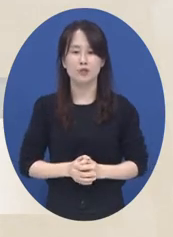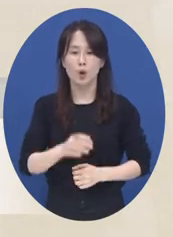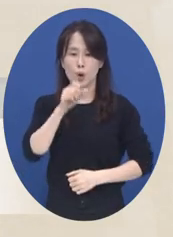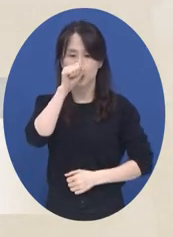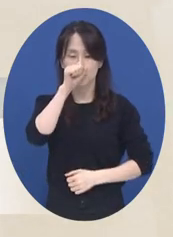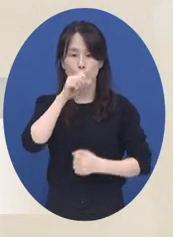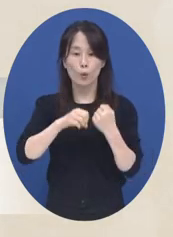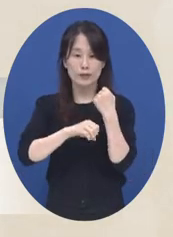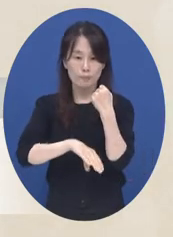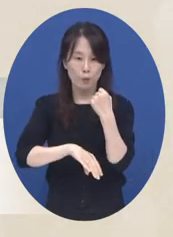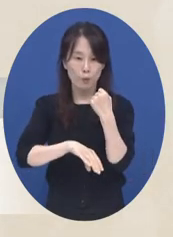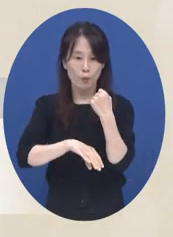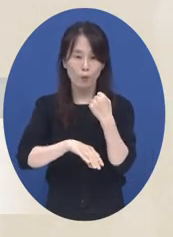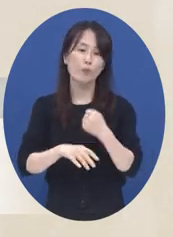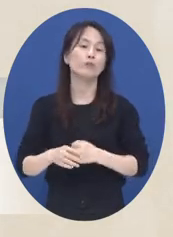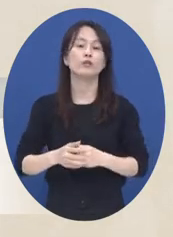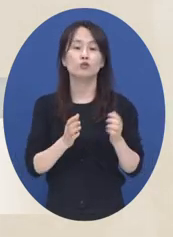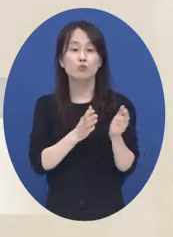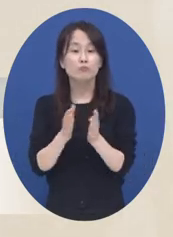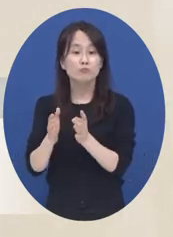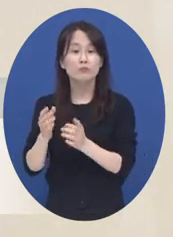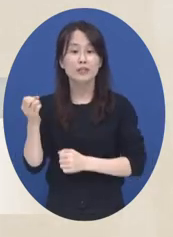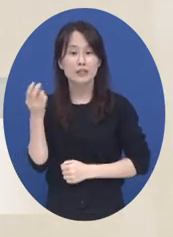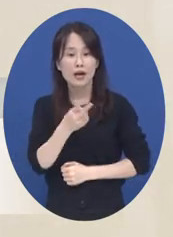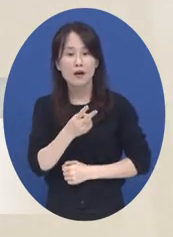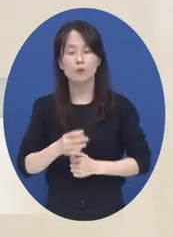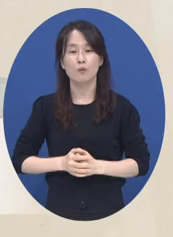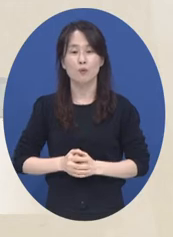잘 협의해서 합리적인